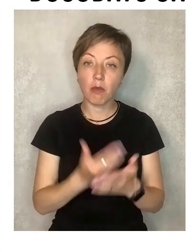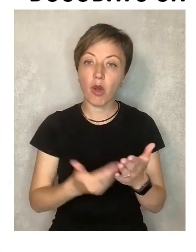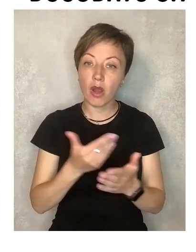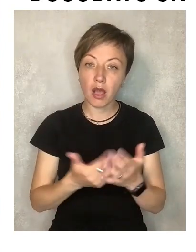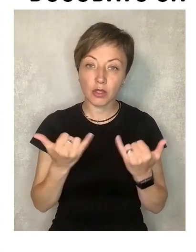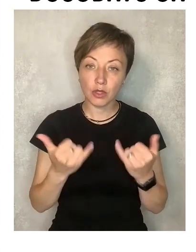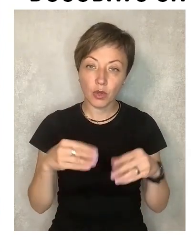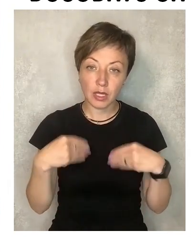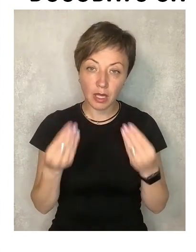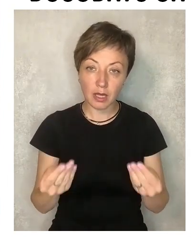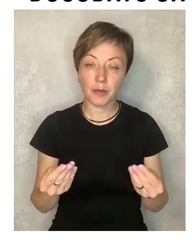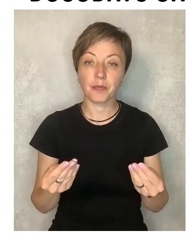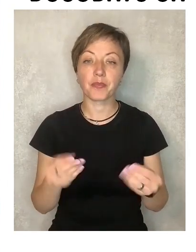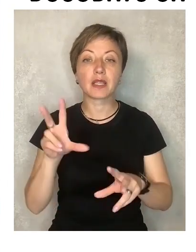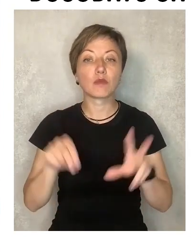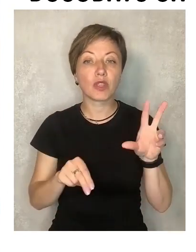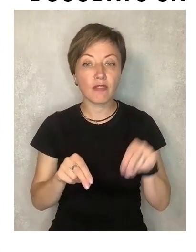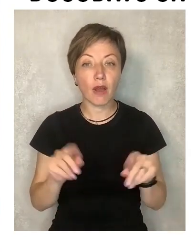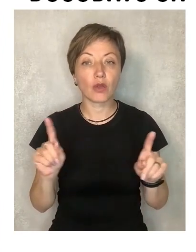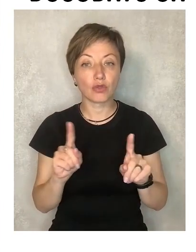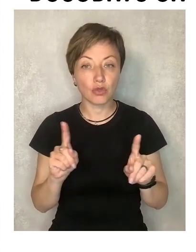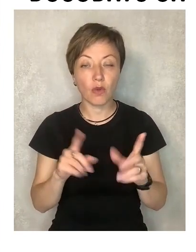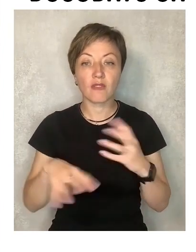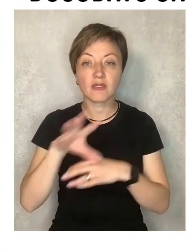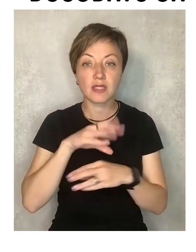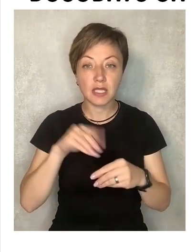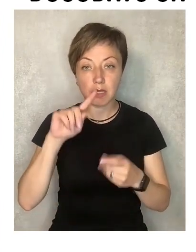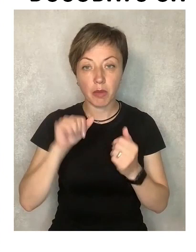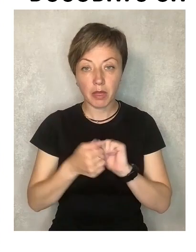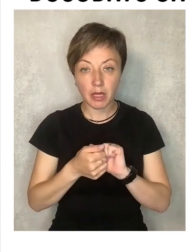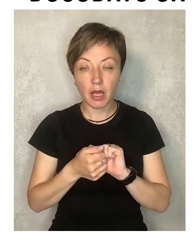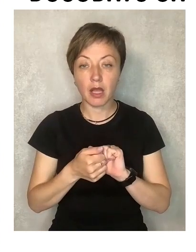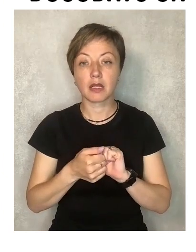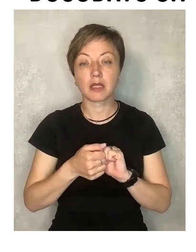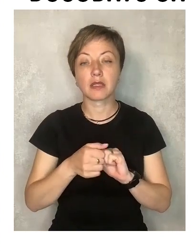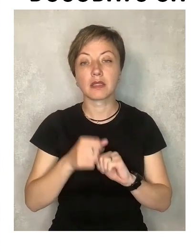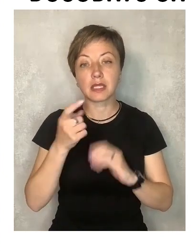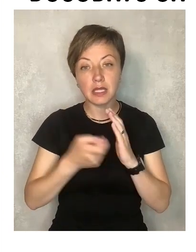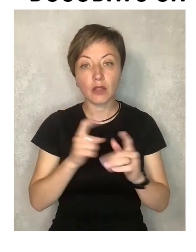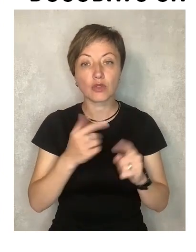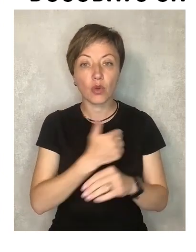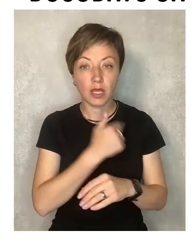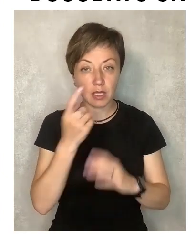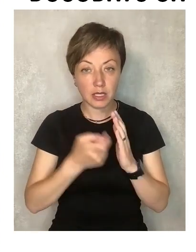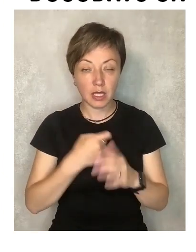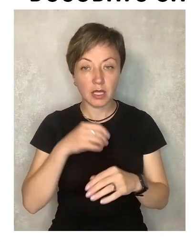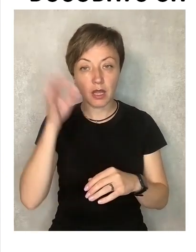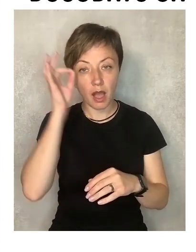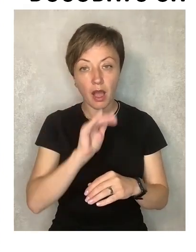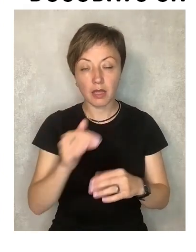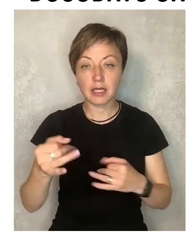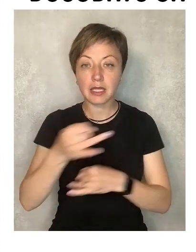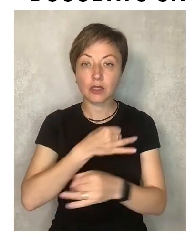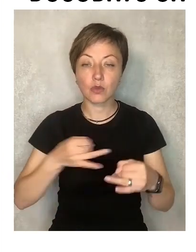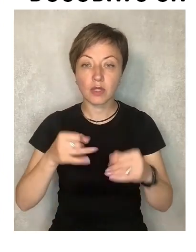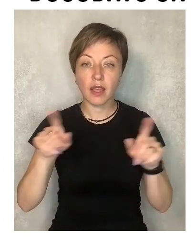дали. І сподіваюся, що всі запам'ятали і дізналися те, що вони хотіли дізнатись. Я нагадую, що це була дискусія «Відбудова